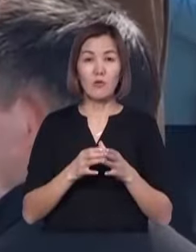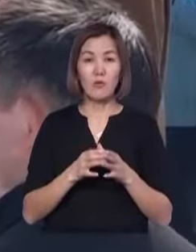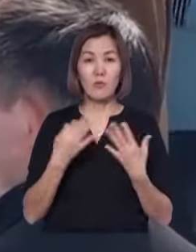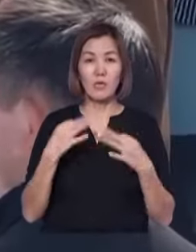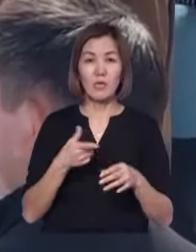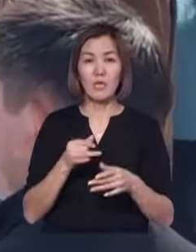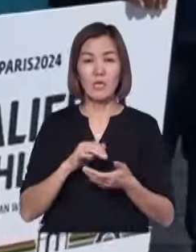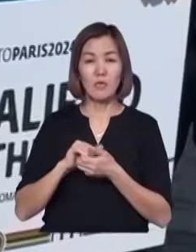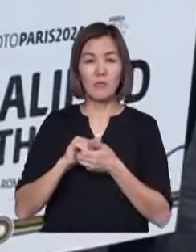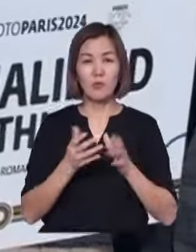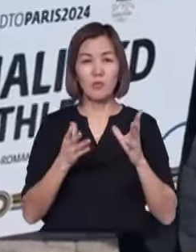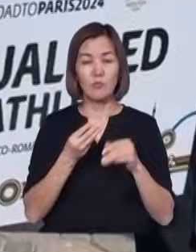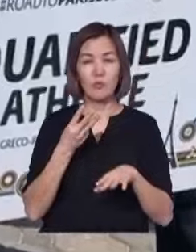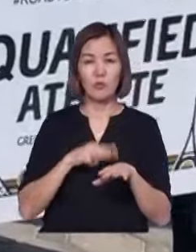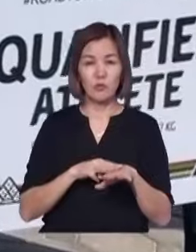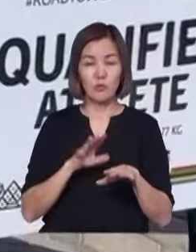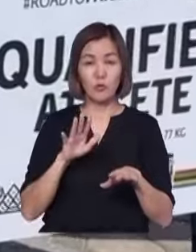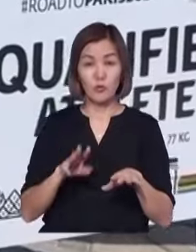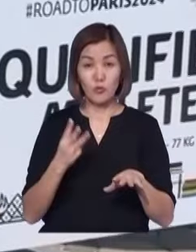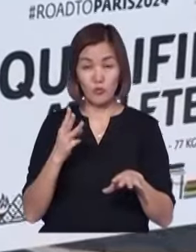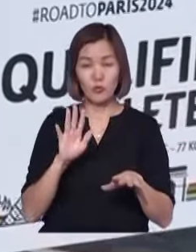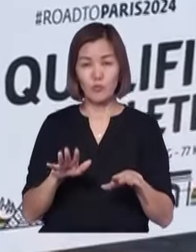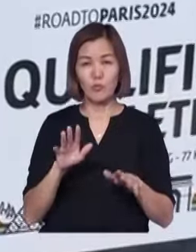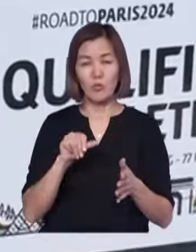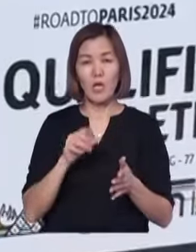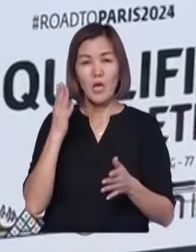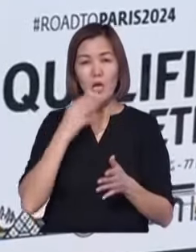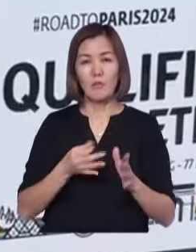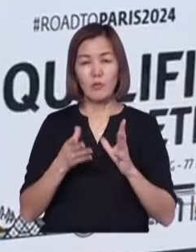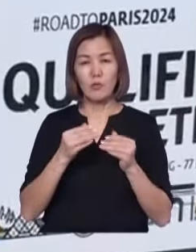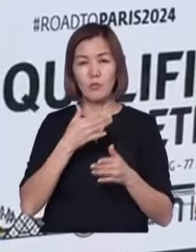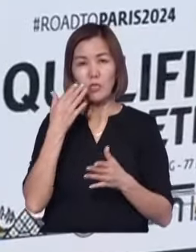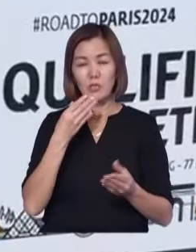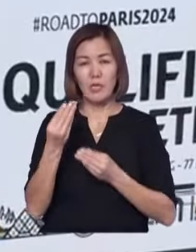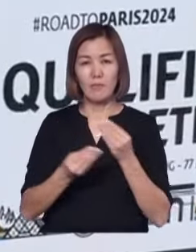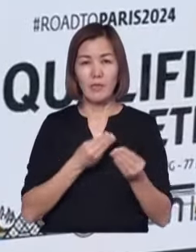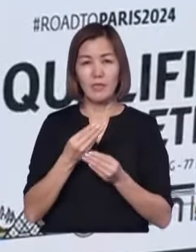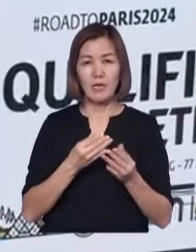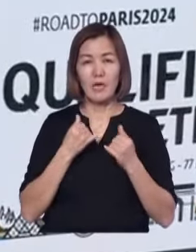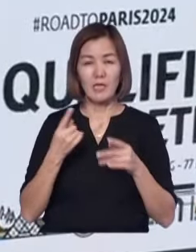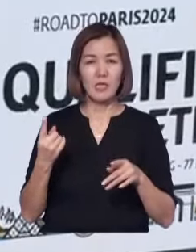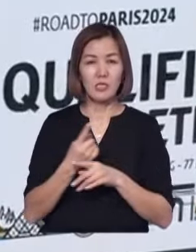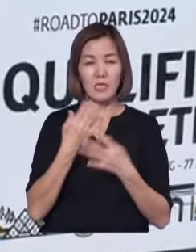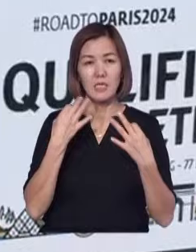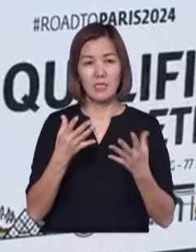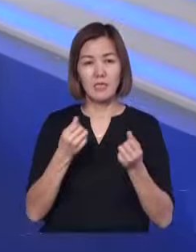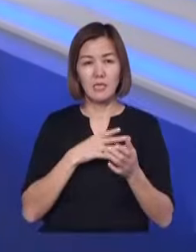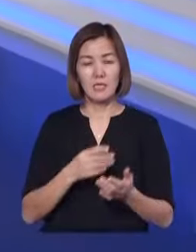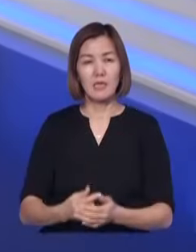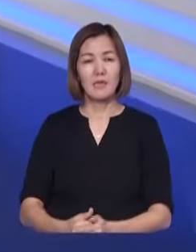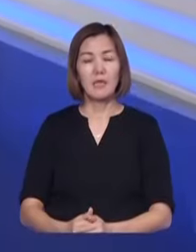жолдама грек-рим күресі бойынша 3-шісі. Ал Алматы облысы үшін жазғы олимпиада ойындарына арналған алғашқы лицензия.